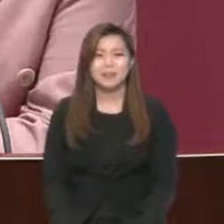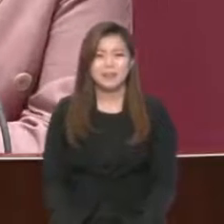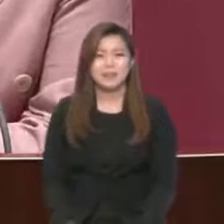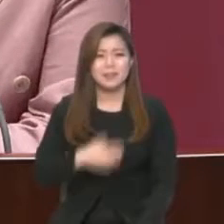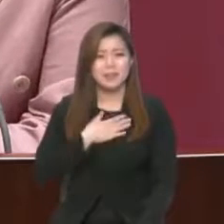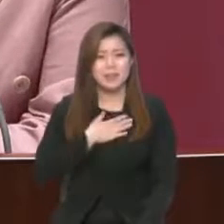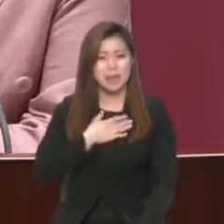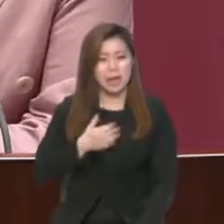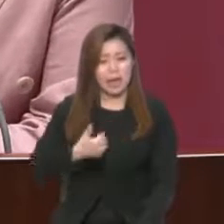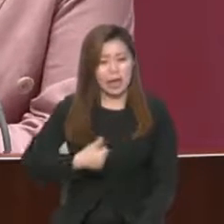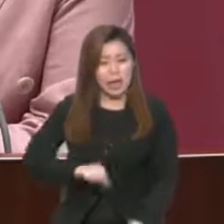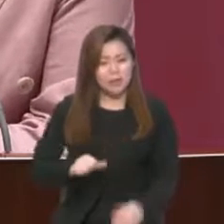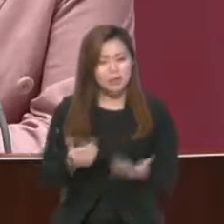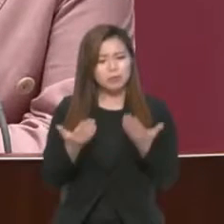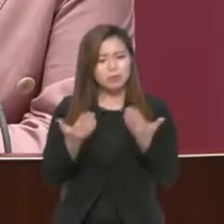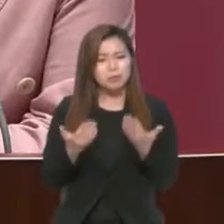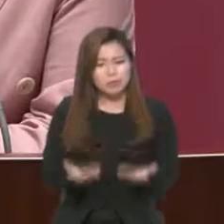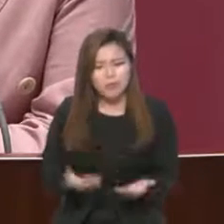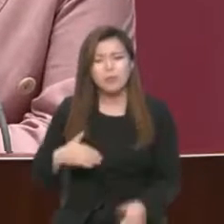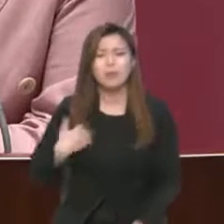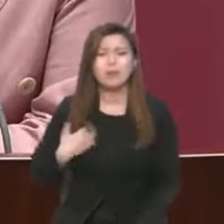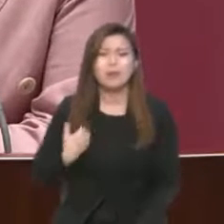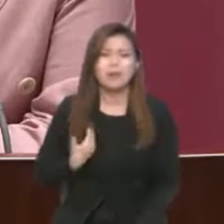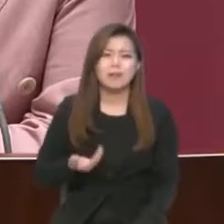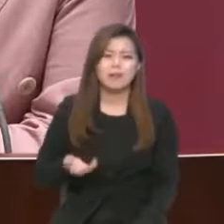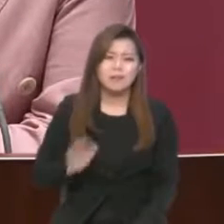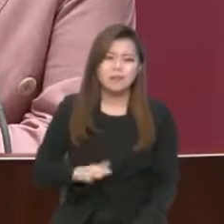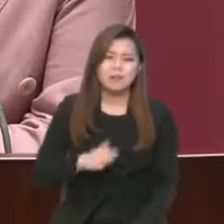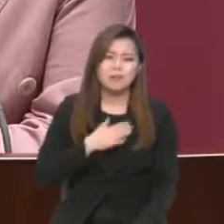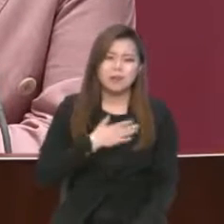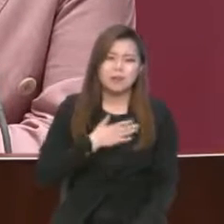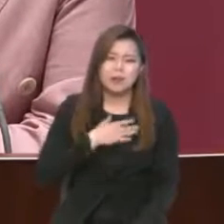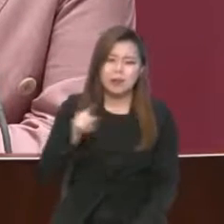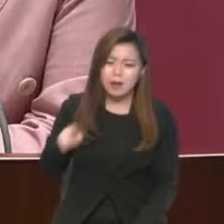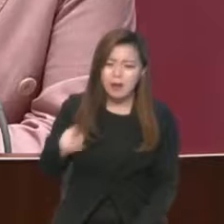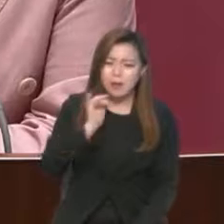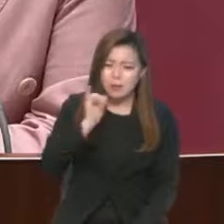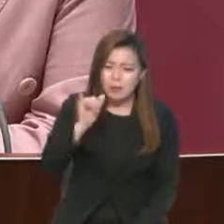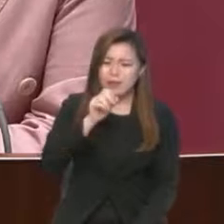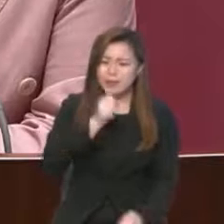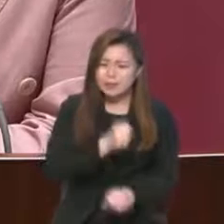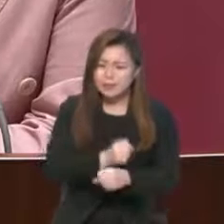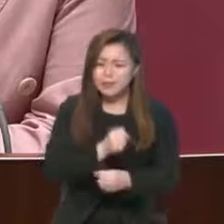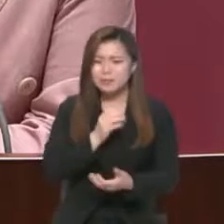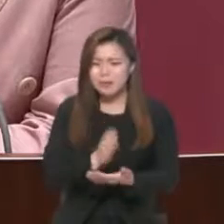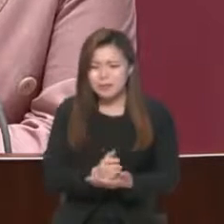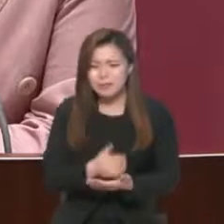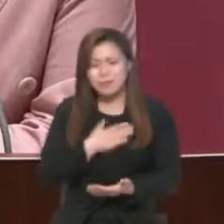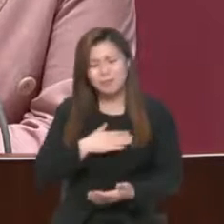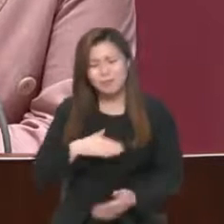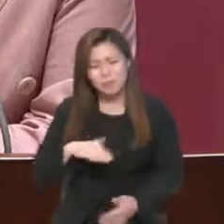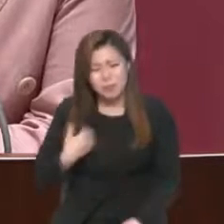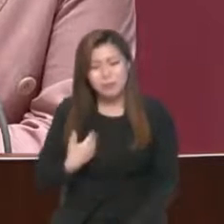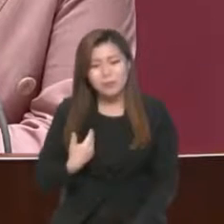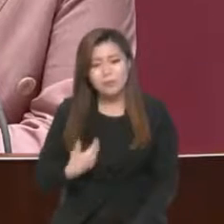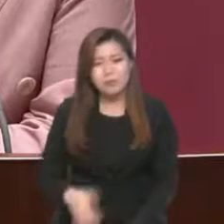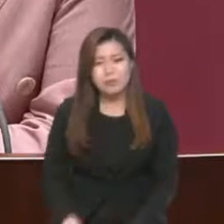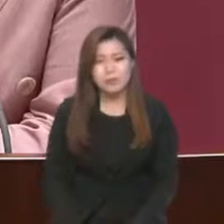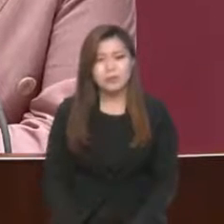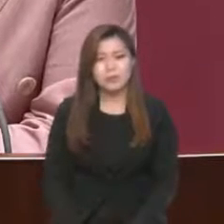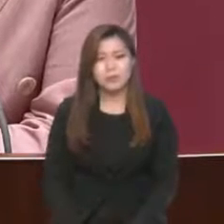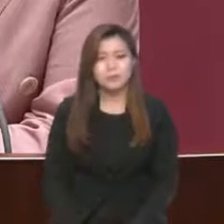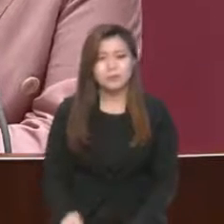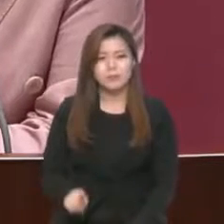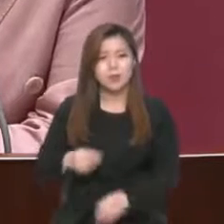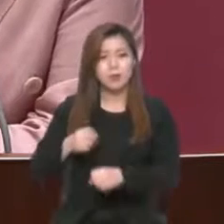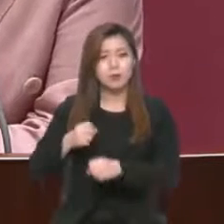아들 휴가도 신경 써주지 않는 엄마가 제 아들 군대 당직 사병과 통화했는지 여부를 제가 어떻게 알겠습니까? 이거는 군의 군 통화 기록에